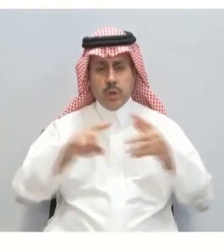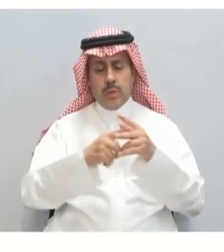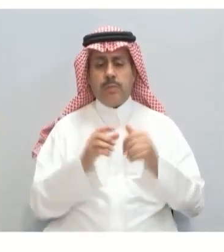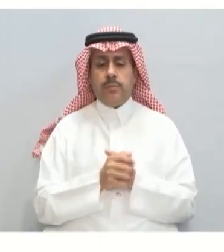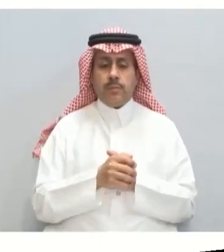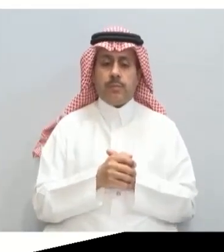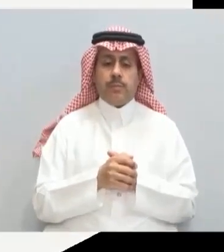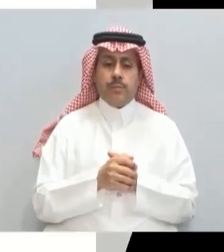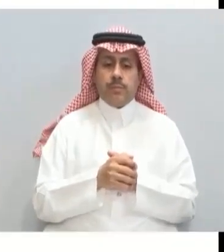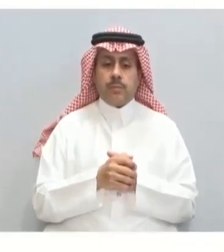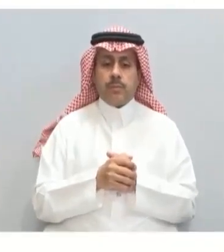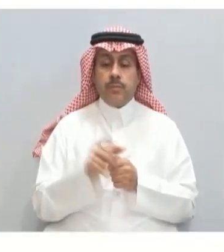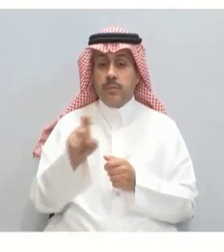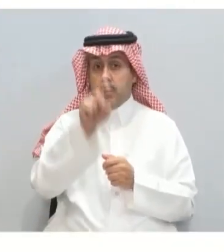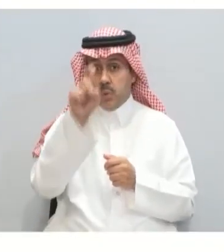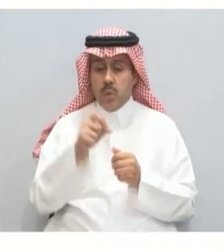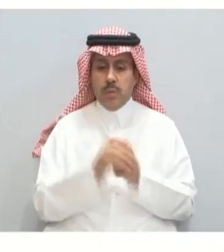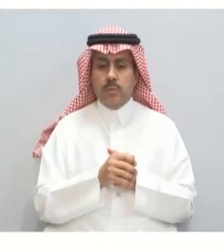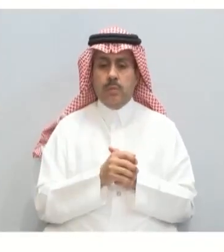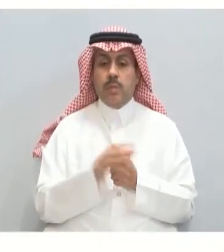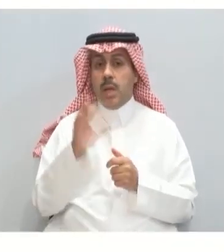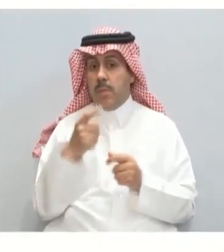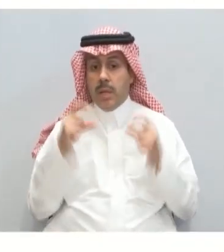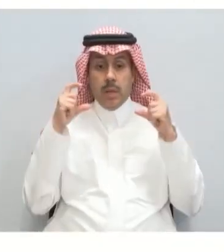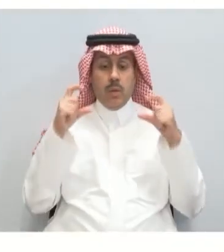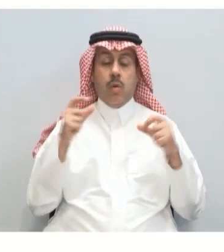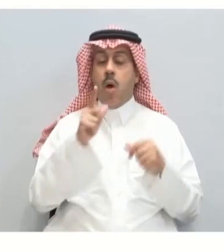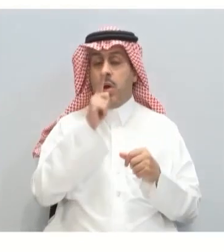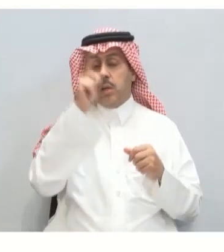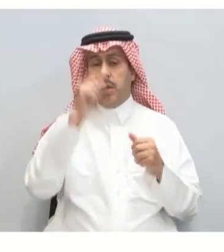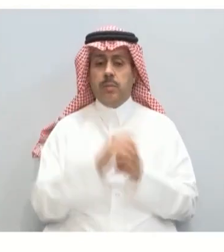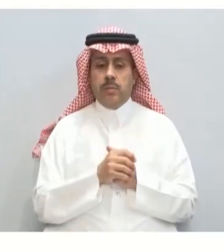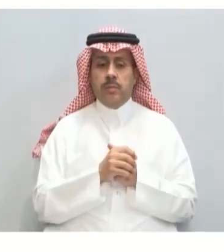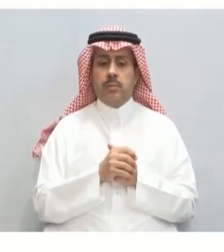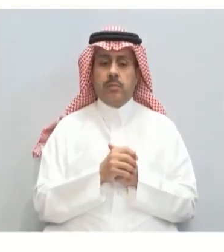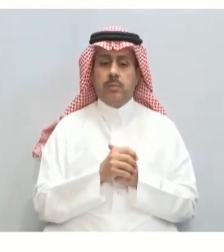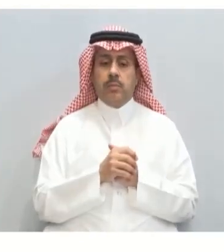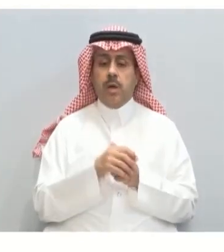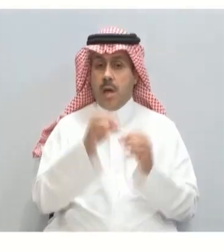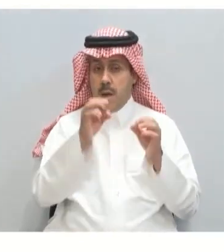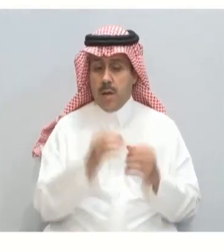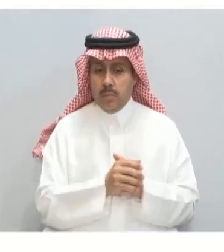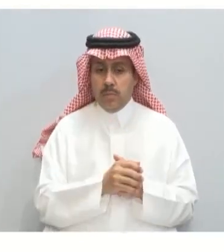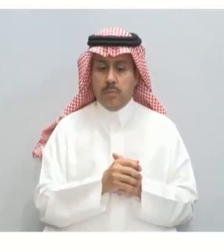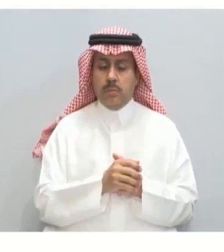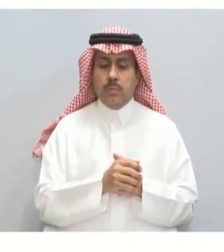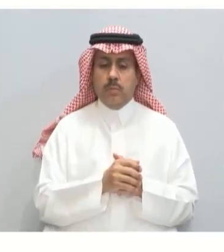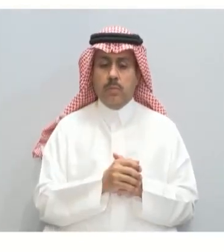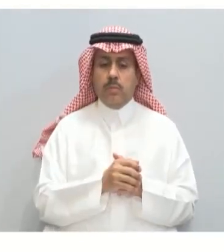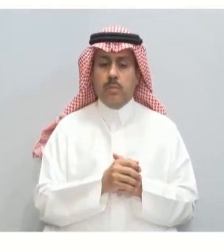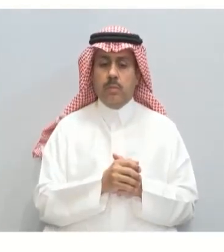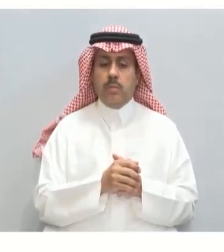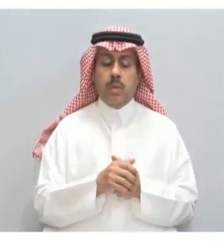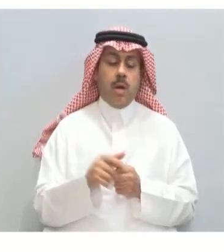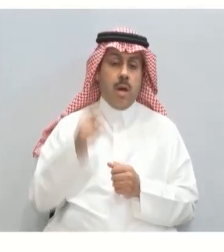ايضا ناتي واياكم الى سؤال اخر على ما يدل قوله تعالى واعلموا ان الله يحول بين